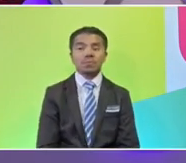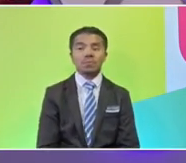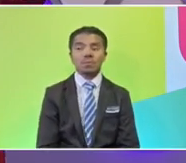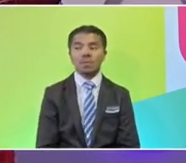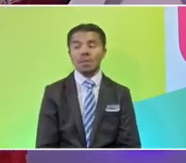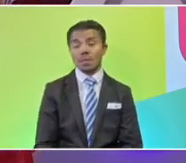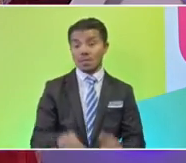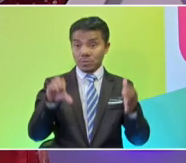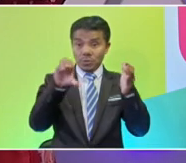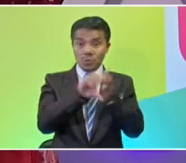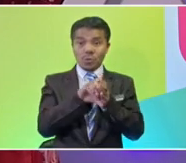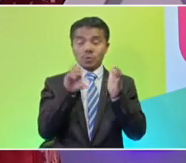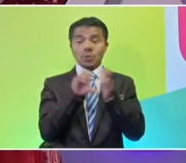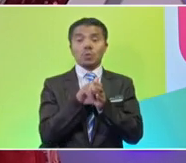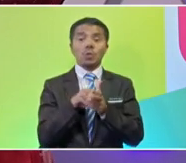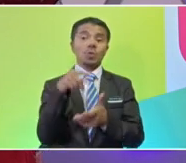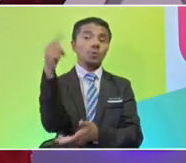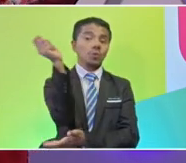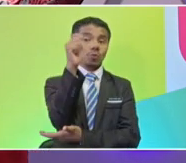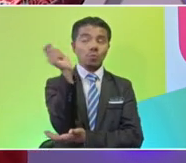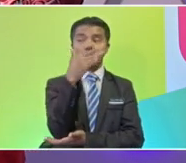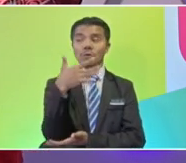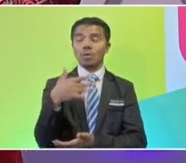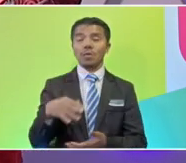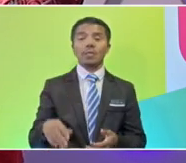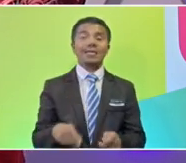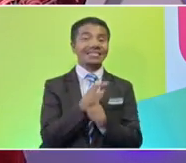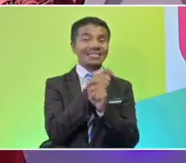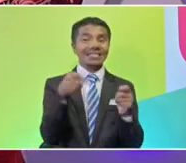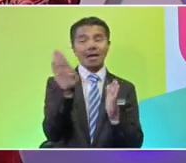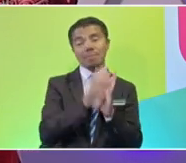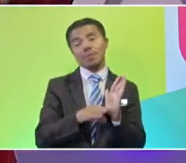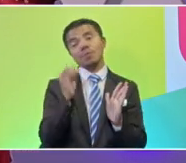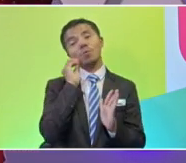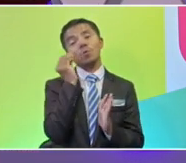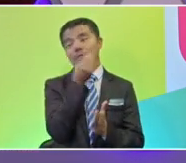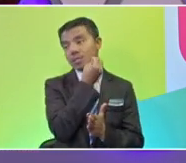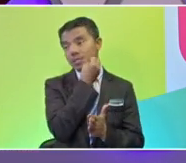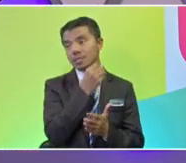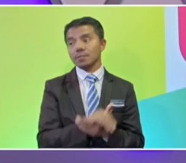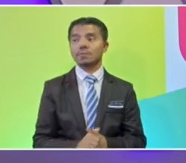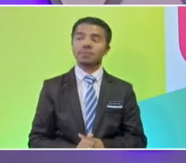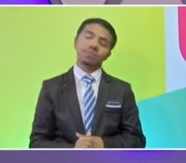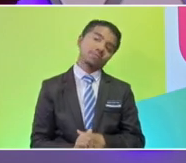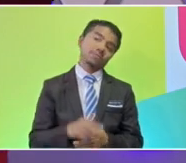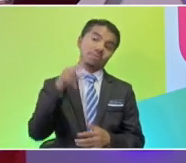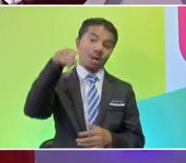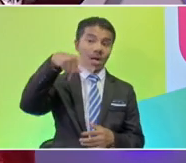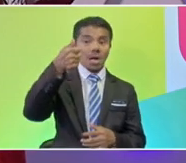contoh-contoh tumbuhan dan tidak berbunga pertama sekali paku pakis pernah ada